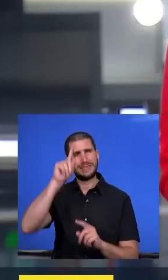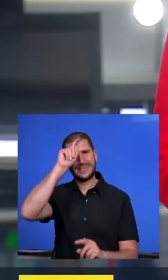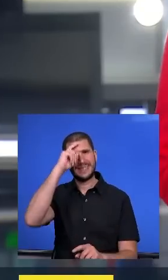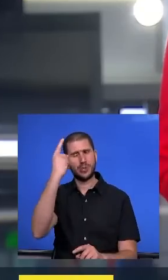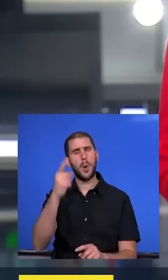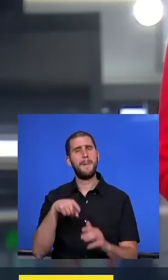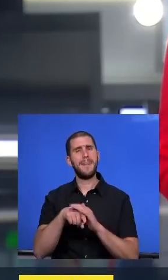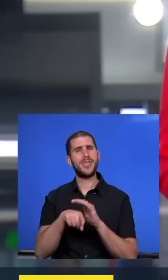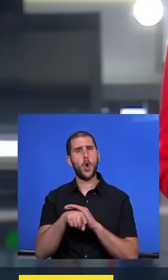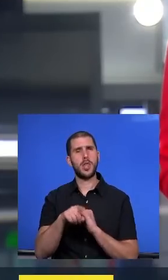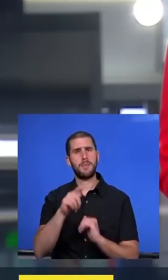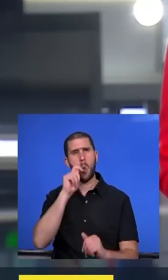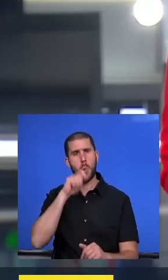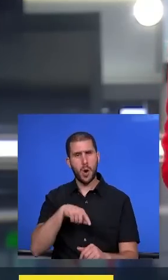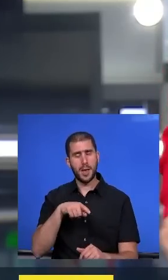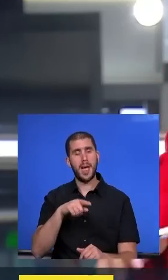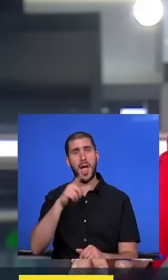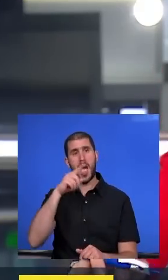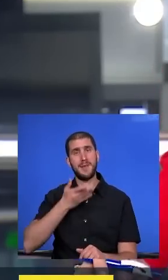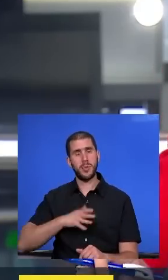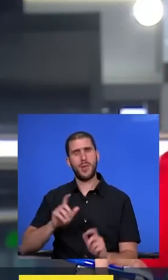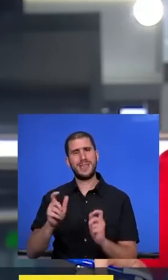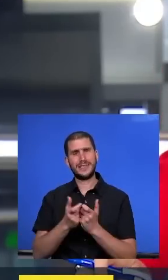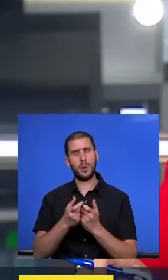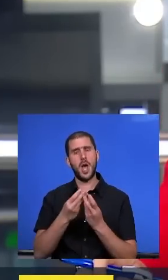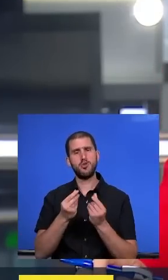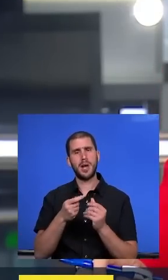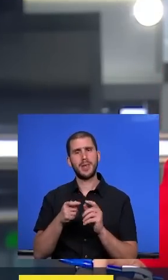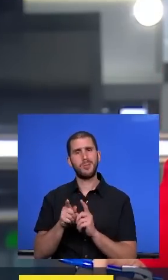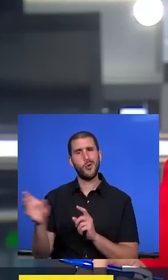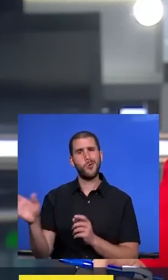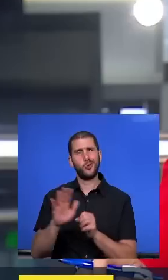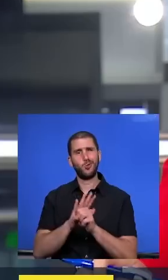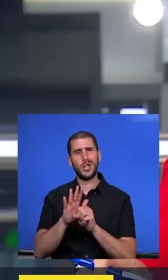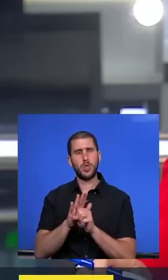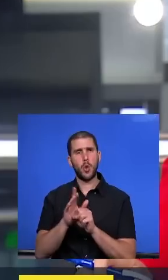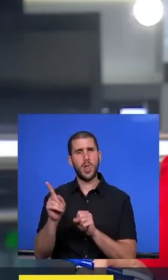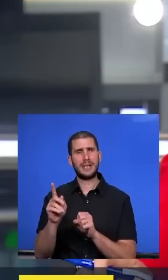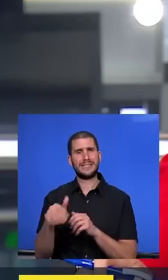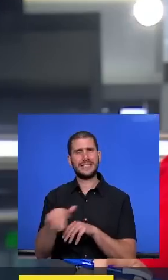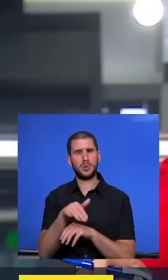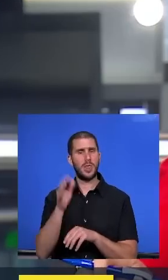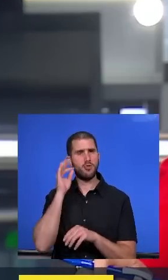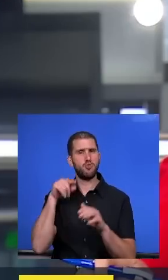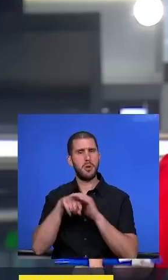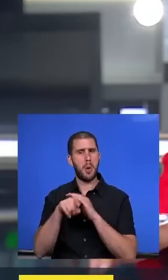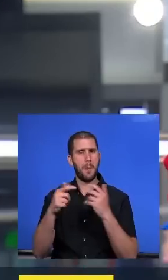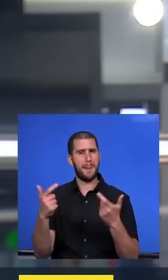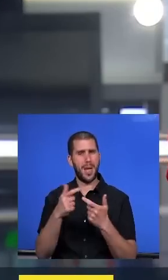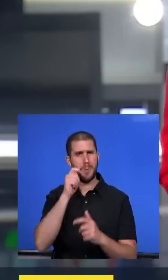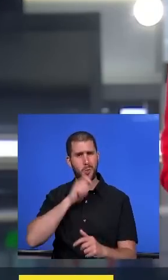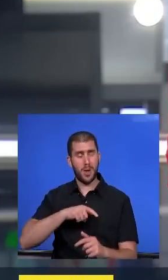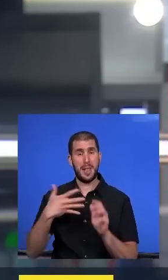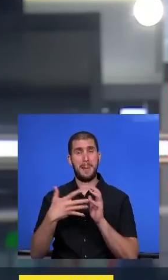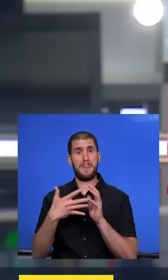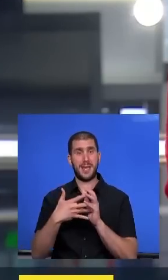מאוקראינה, הבוקר נעצרו אב וביתו בחשד לשידול הזנות של נשים שנפלטו מהמלחמה שם. בתחקיר שהבאנו כאן